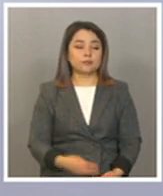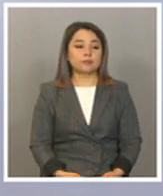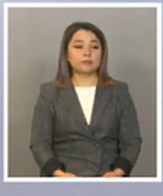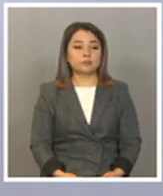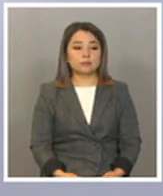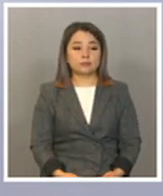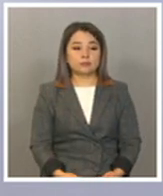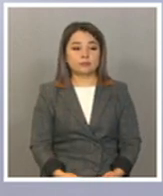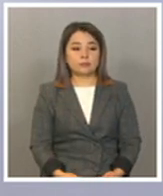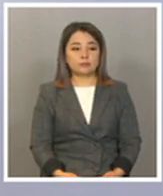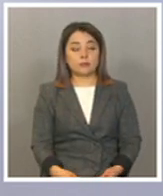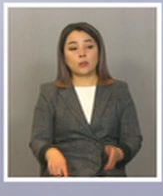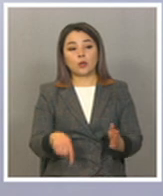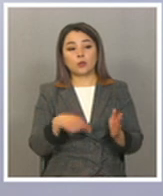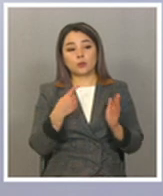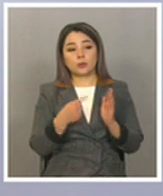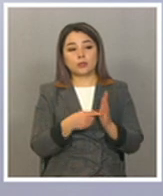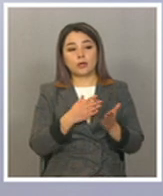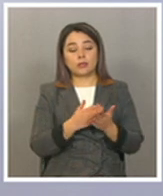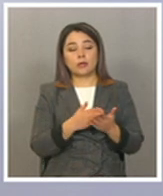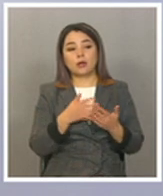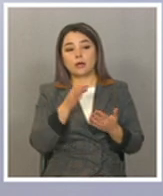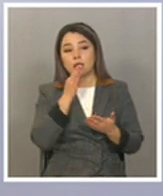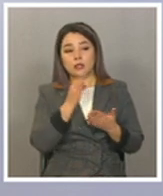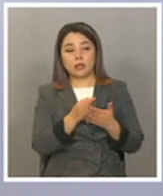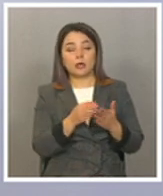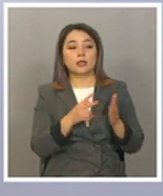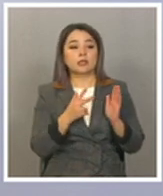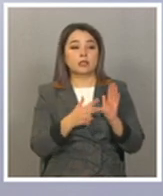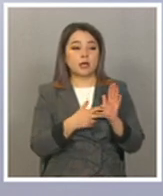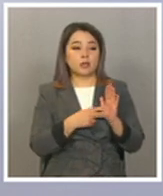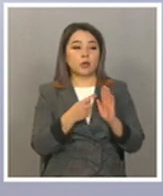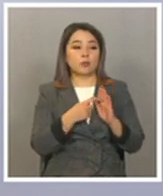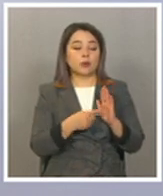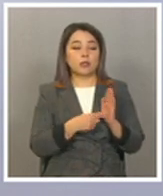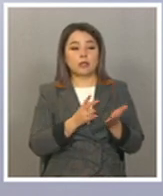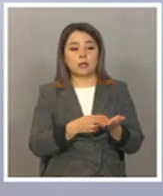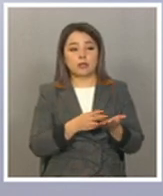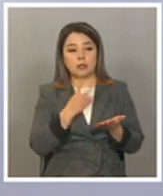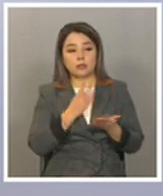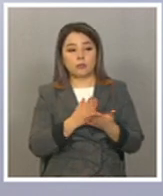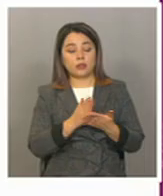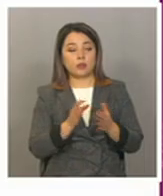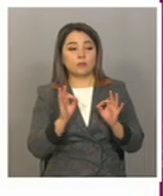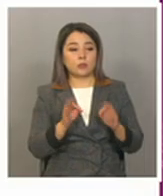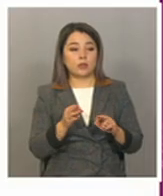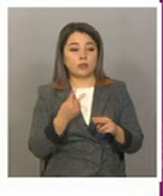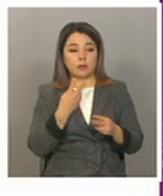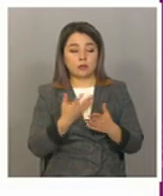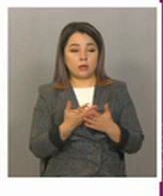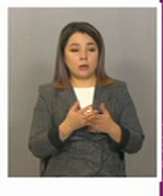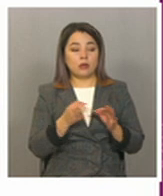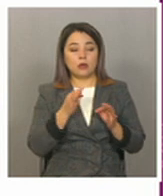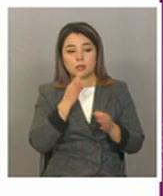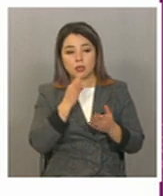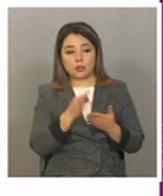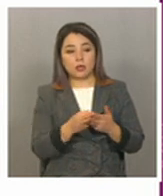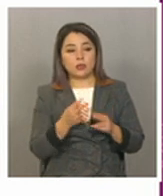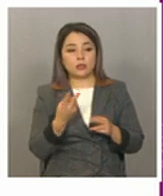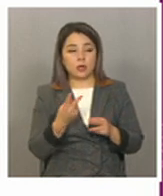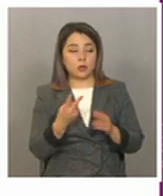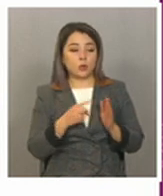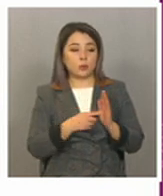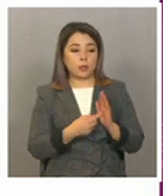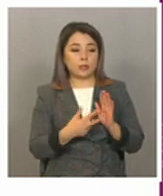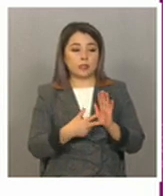енді бізге сұрақ қойылды. Өрнектің мәні 8-ге бөлінетін дәлелде. Бұл жерде 2 көбейткішінің бірі 8